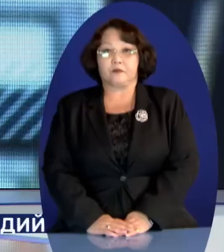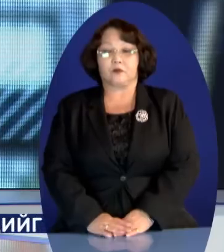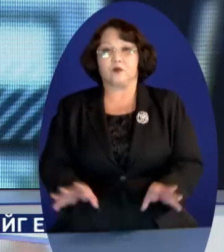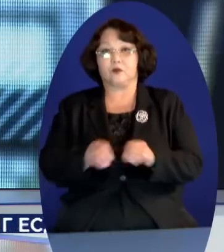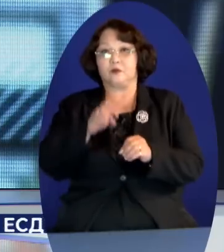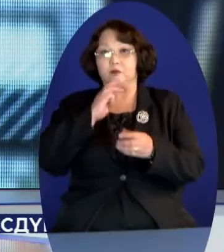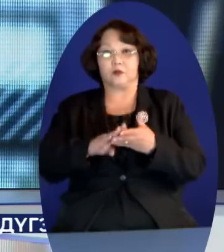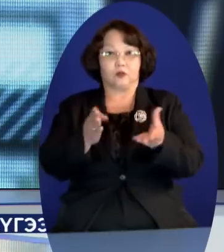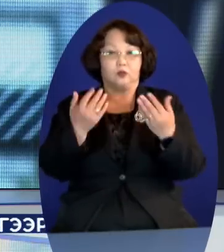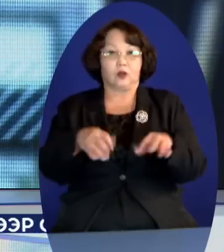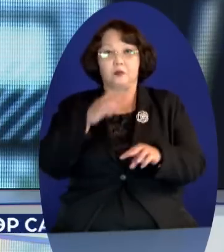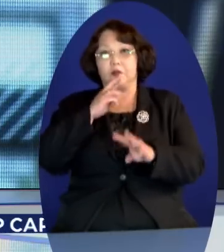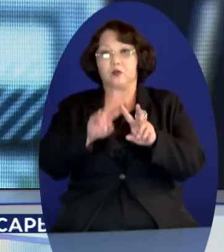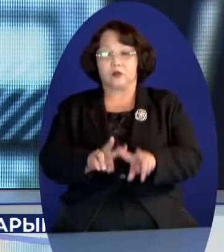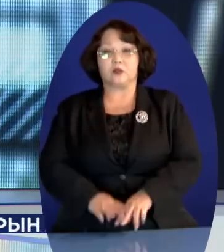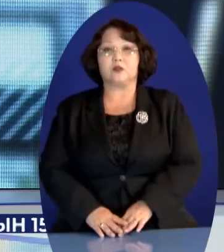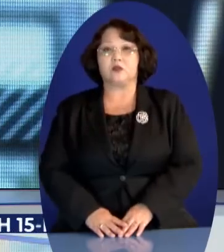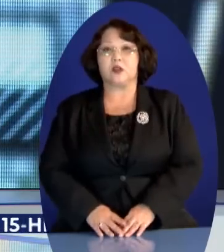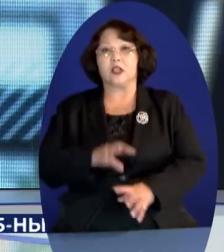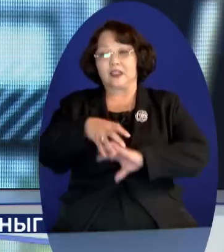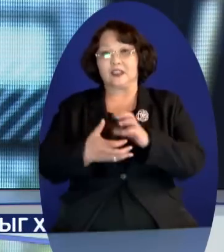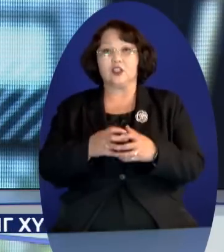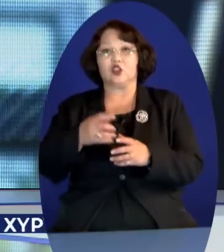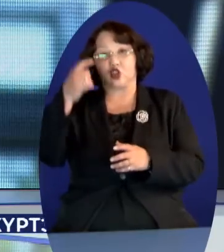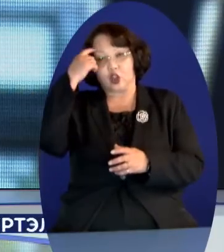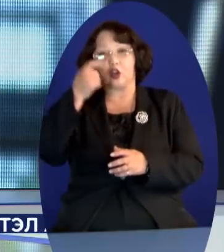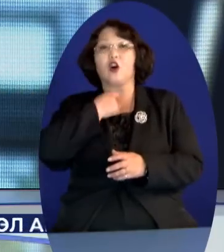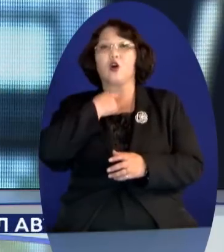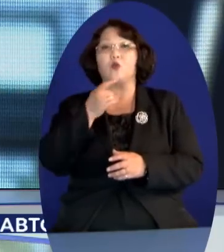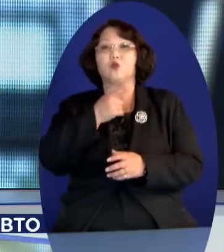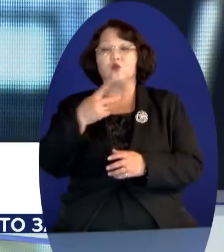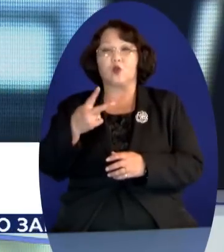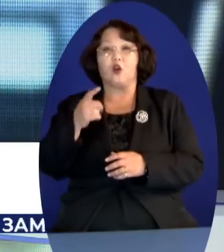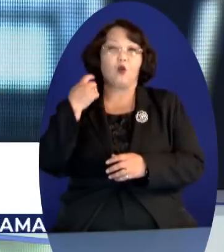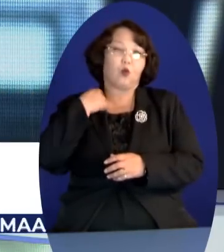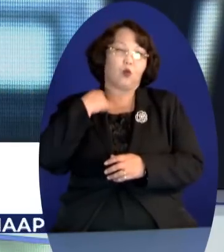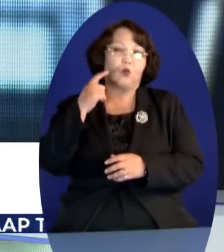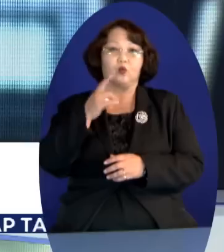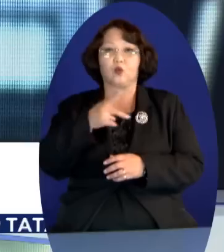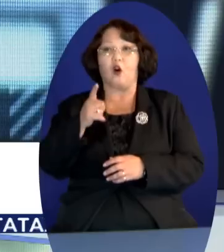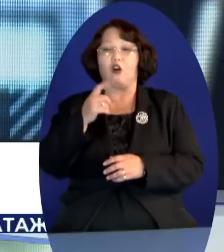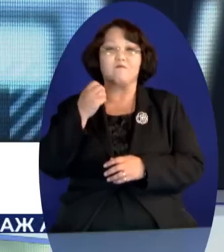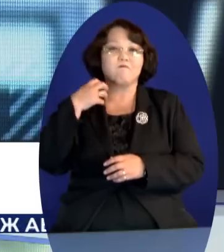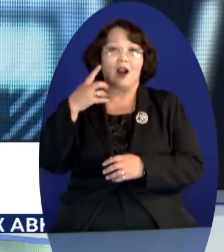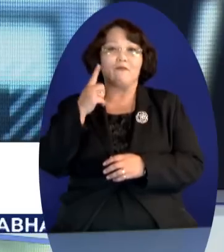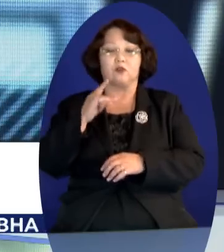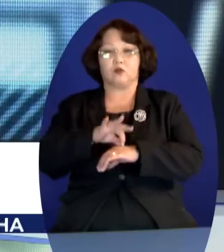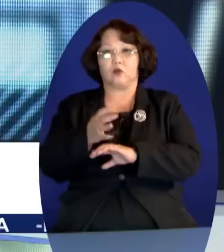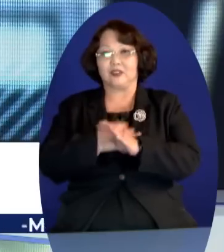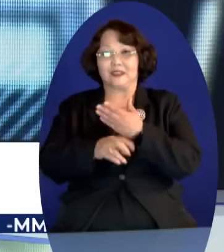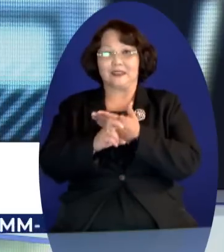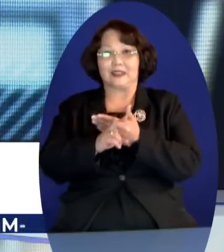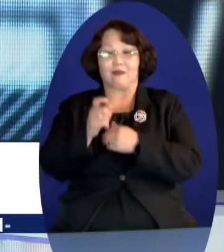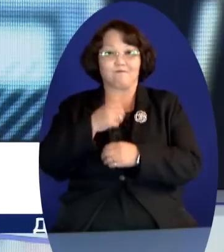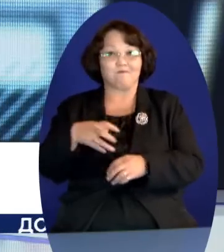Товч мэдээ хөргөллөө, мэдээ үргэлжилж байна. Дэлхийн толгой хүзууны хорт хавдраас урьдчилан сэргийлэх өдөр өнөөдөр тохиож байна. Хавдар судлалын үндэсний төвд